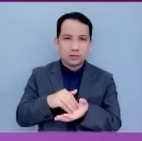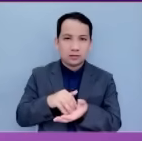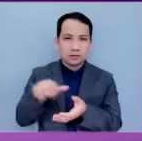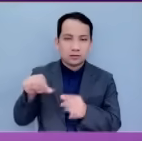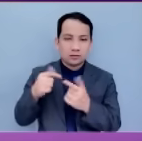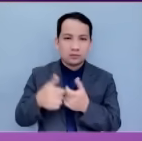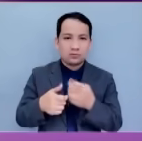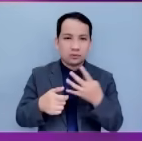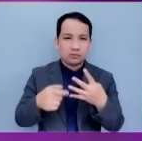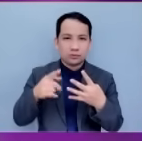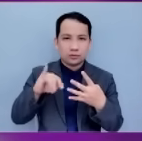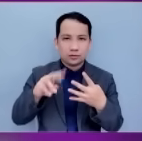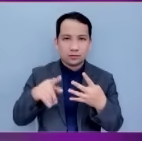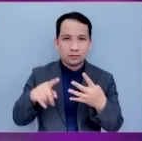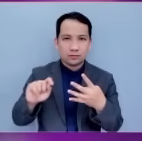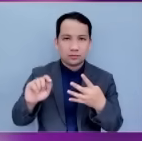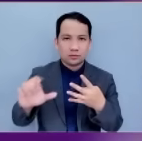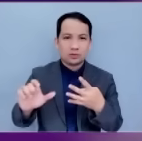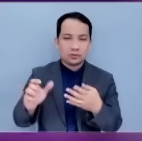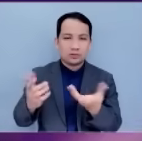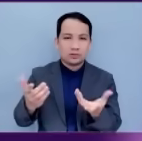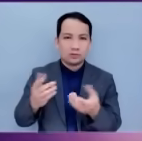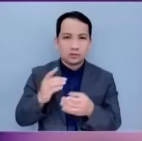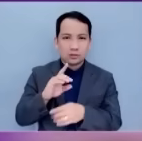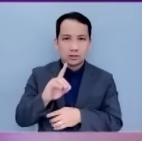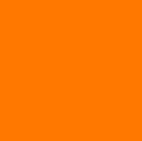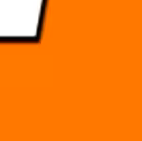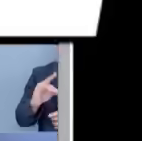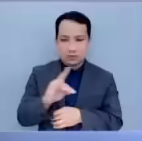Impact para sa kanilang Dog Dreamland.